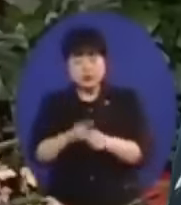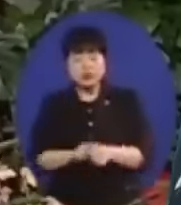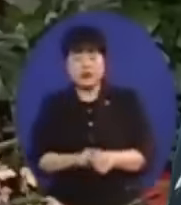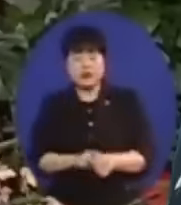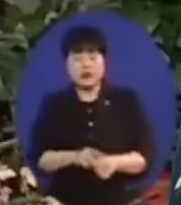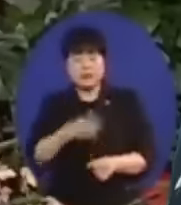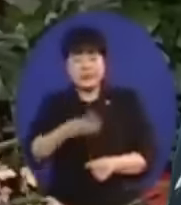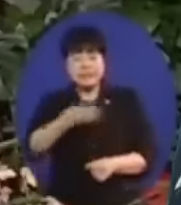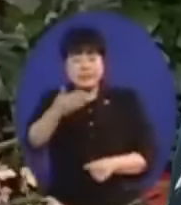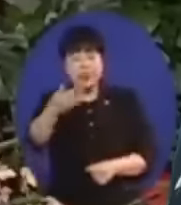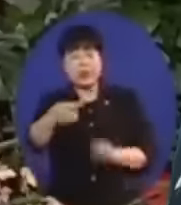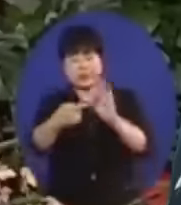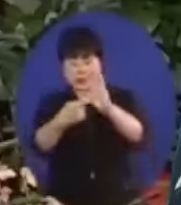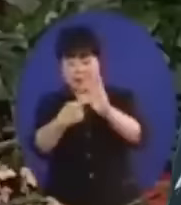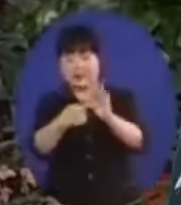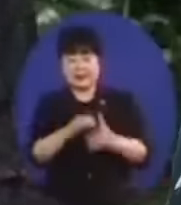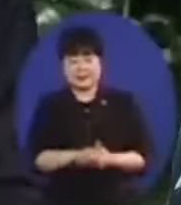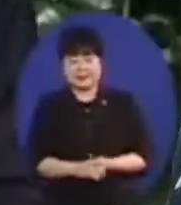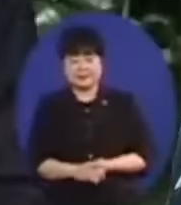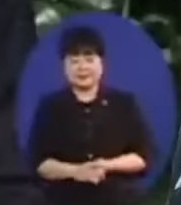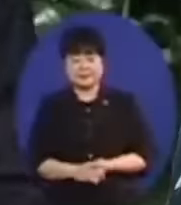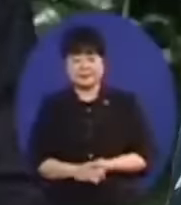4차원의 나타남을 말하는 것입니다.